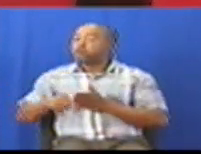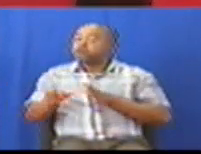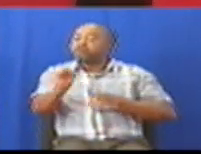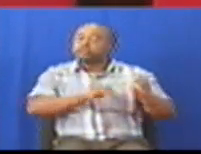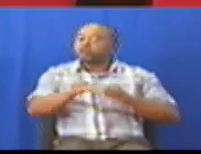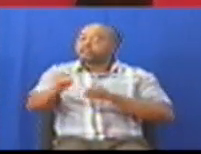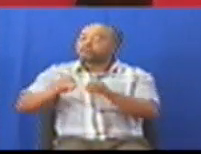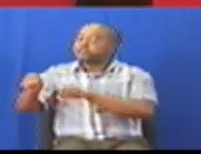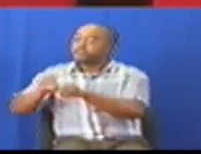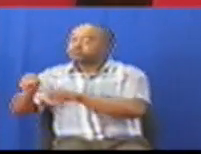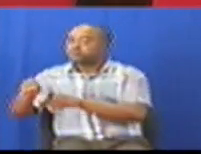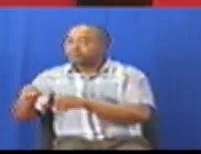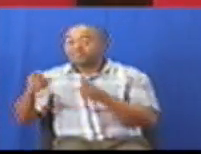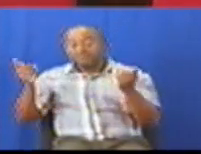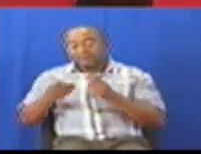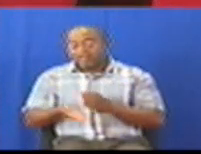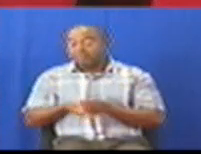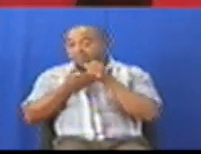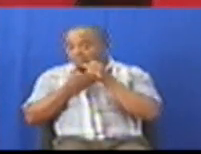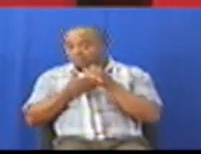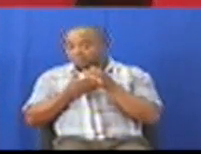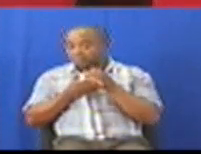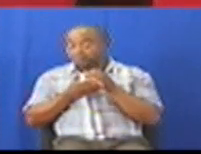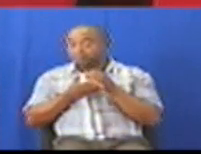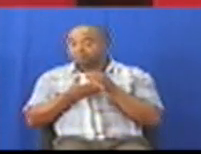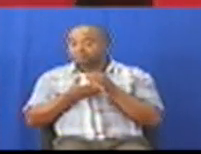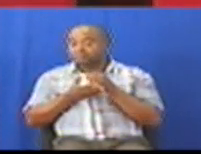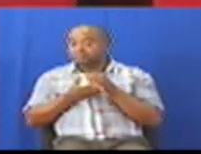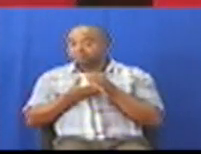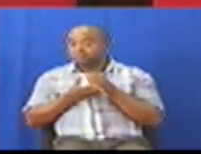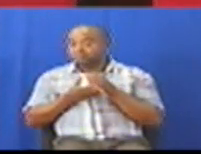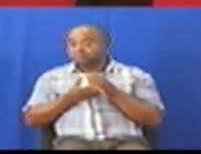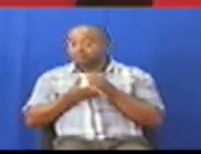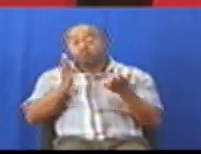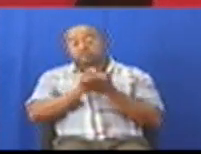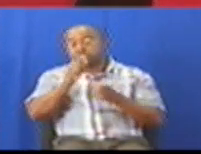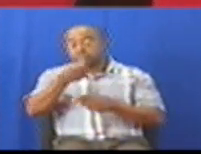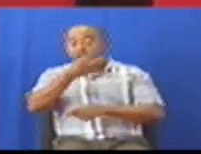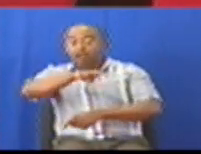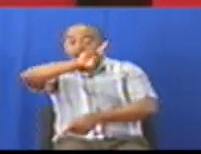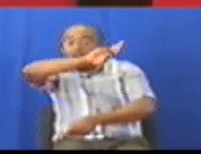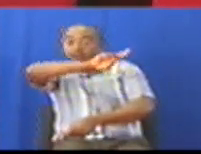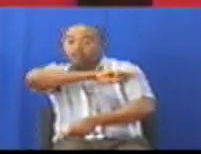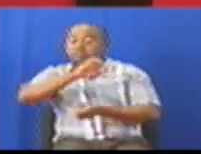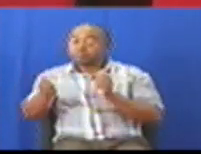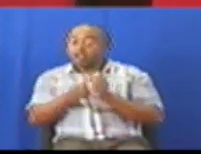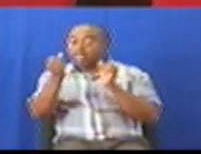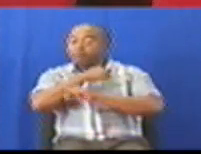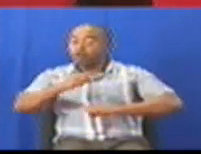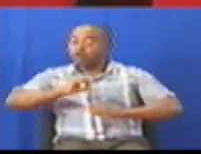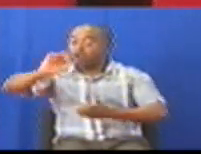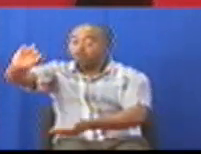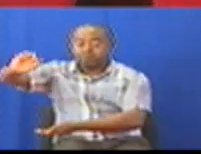amesaidia sana kuhakikisha kwamba siasa kwamba rasilimali hizi zinazokuwa zinaokolewa zinaenda